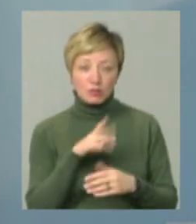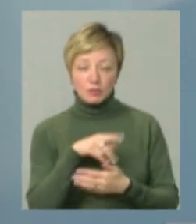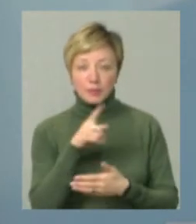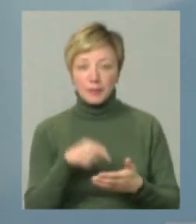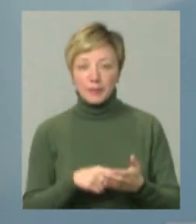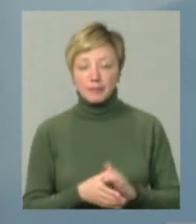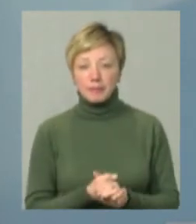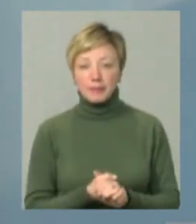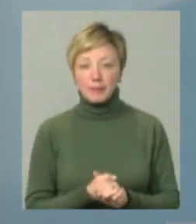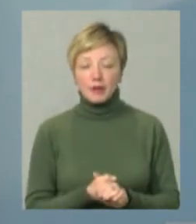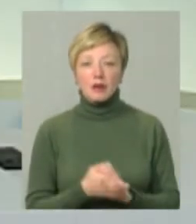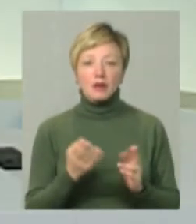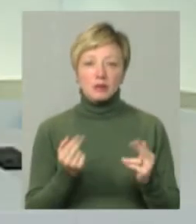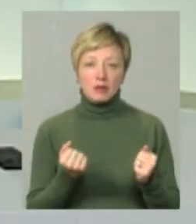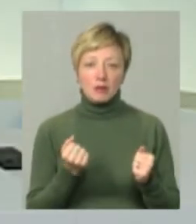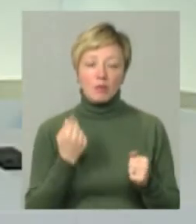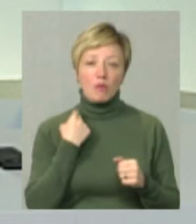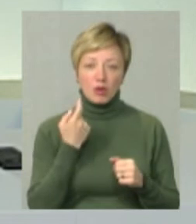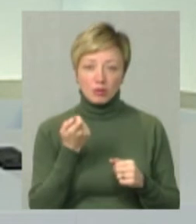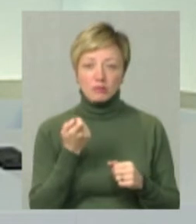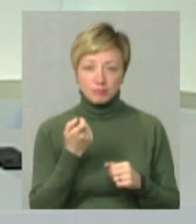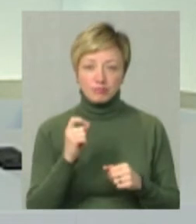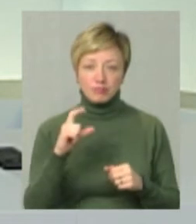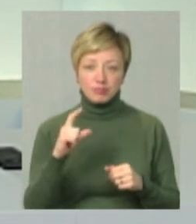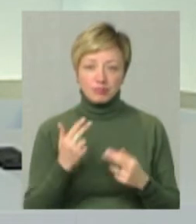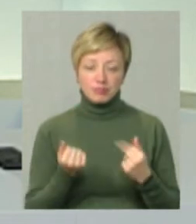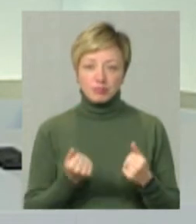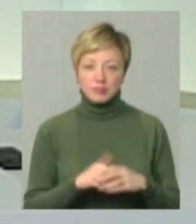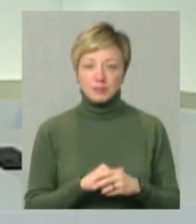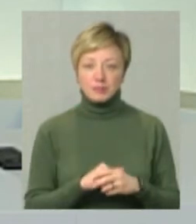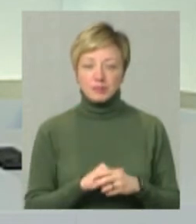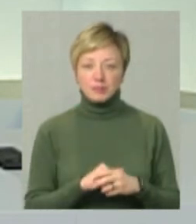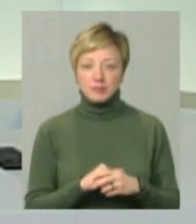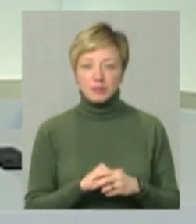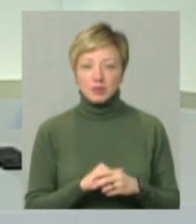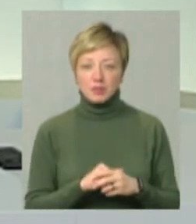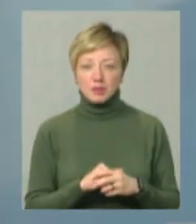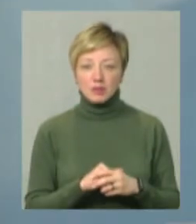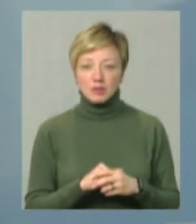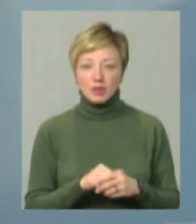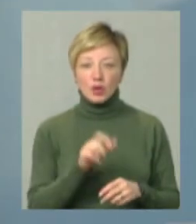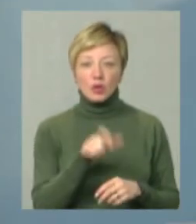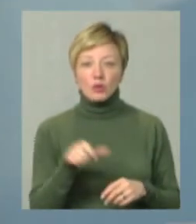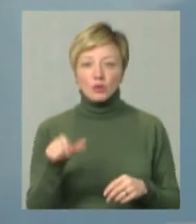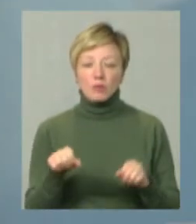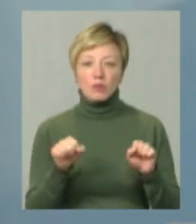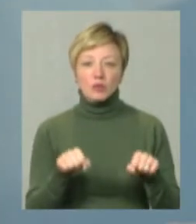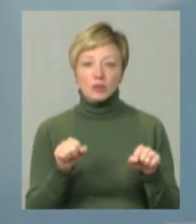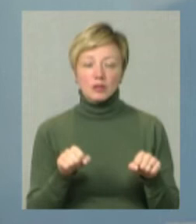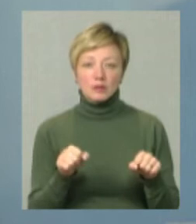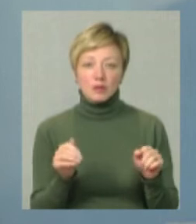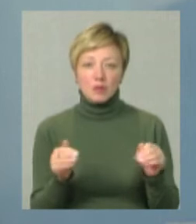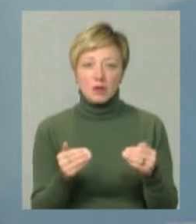Борги, так, вони незначно, але вони зросли. Можливо, того, що дійсно, люди